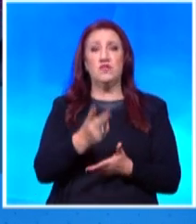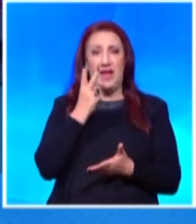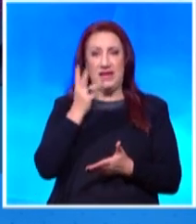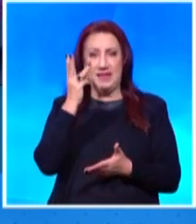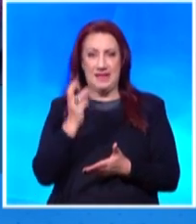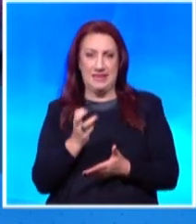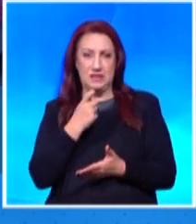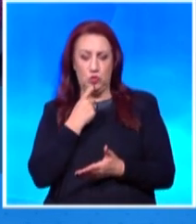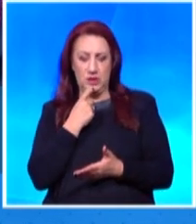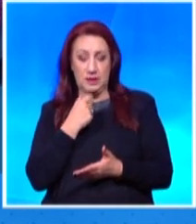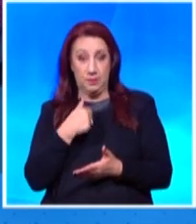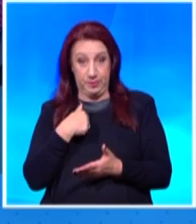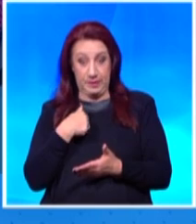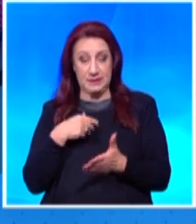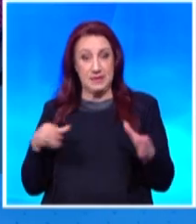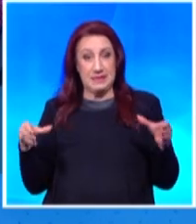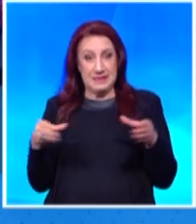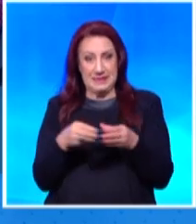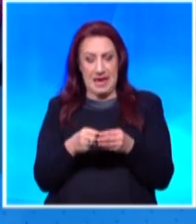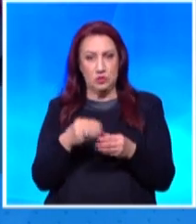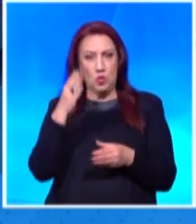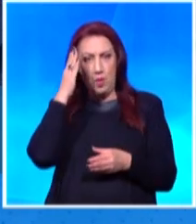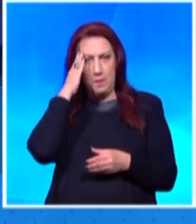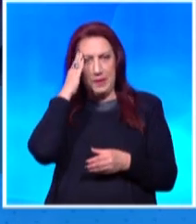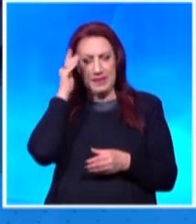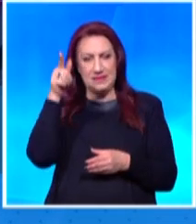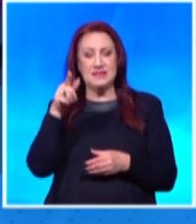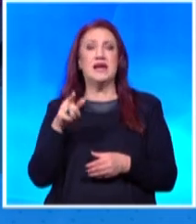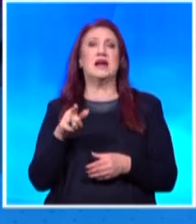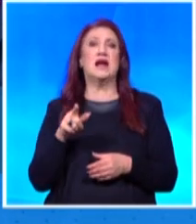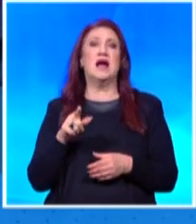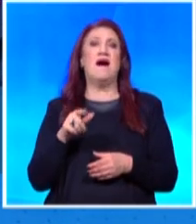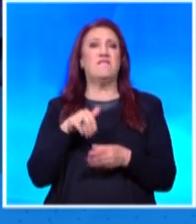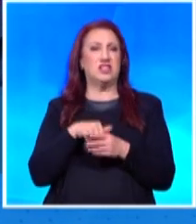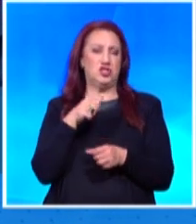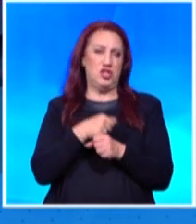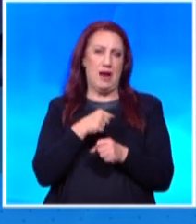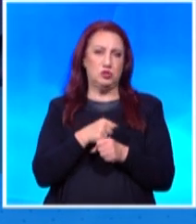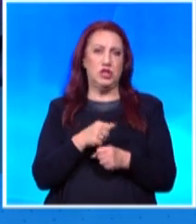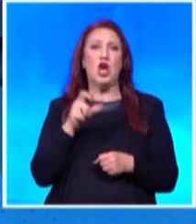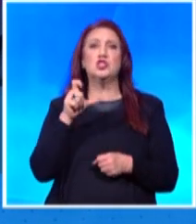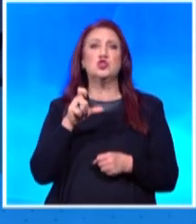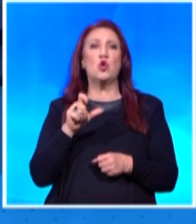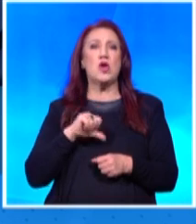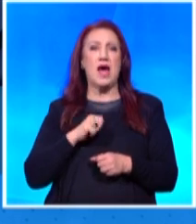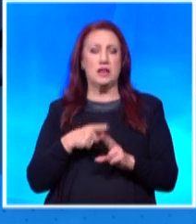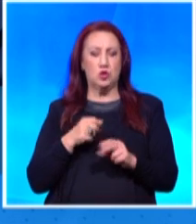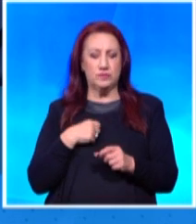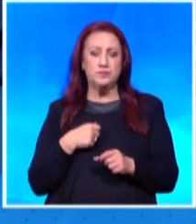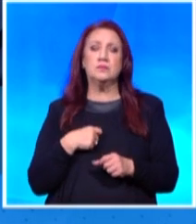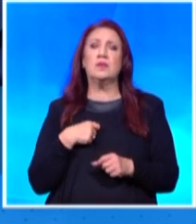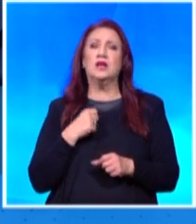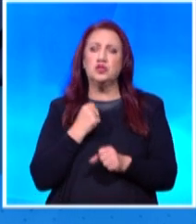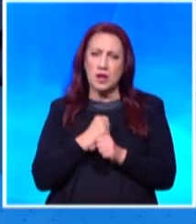заедно с екипа на министър Стоянов ще работим много активно, ако е възможно, в следващия бюджет да